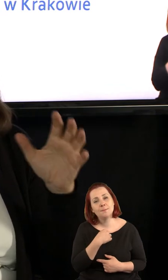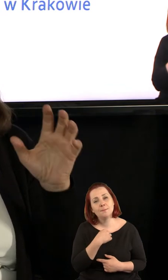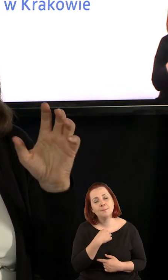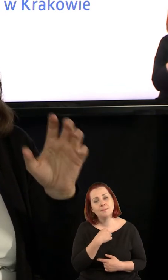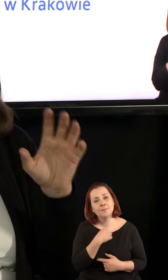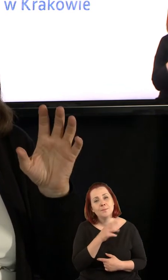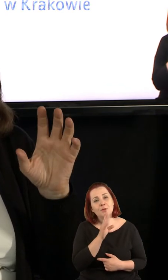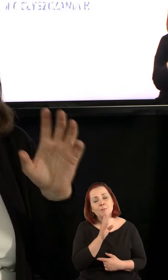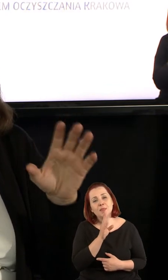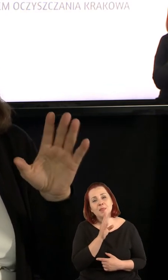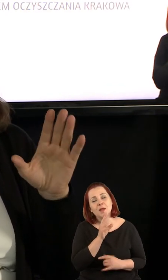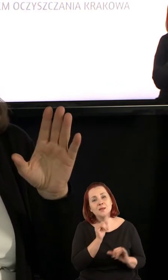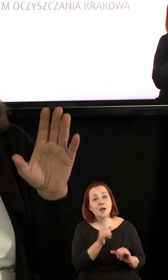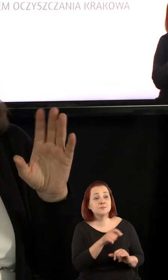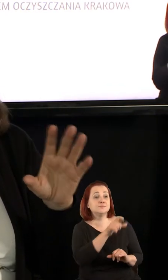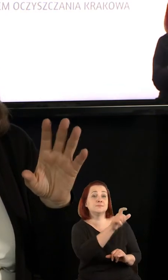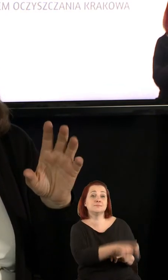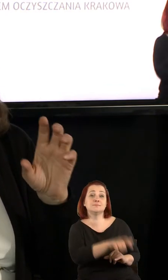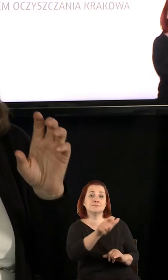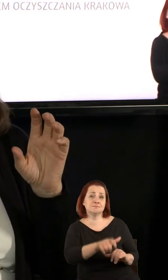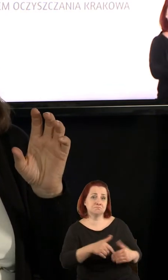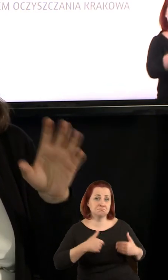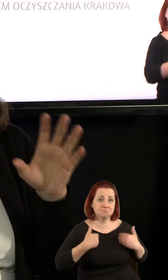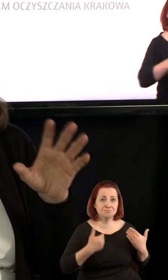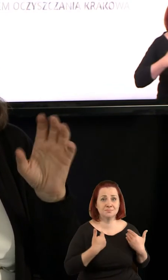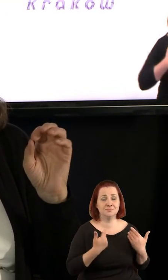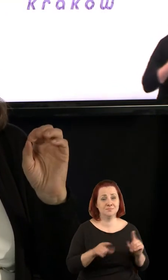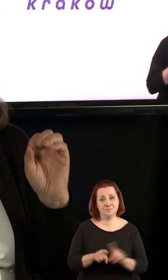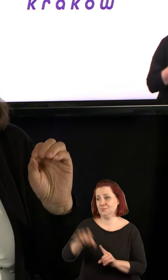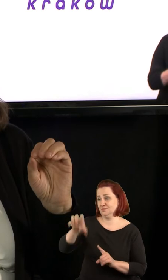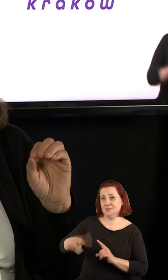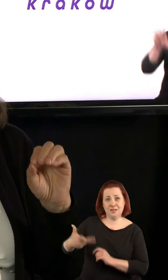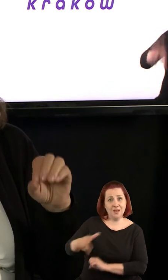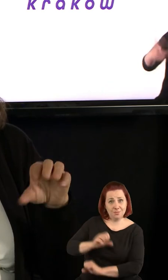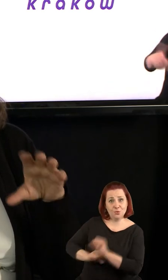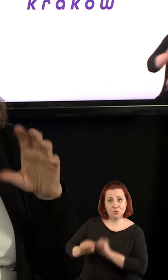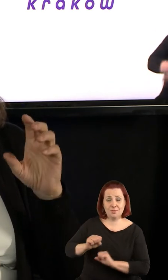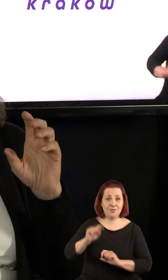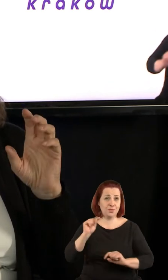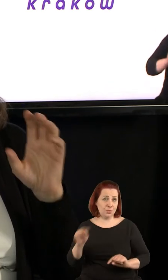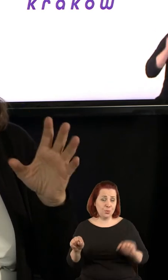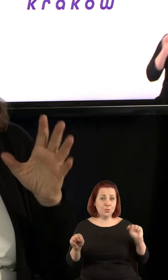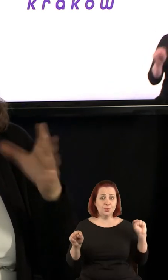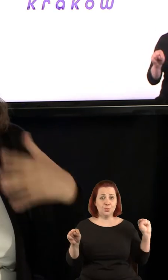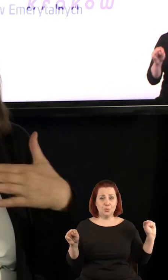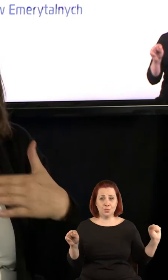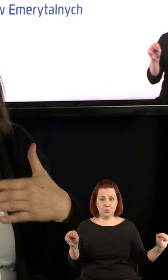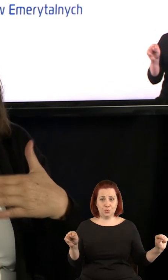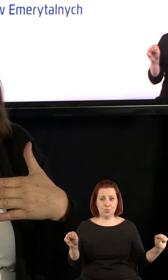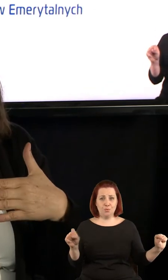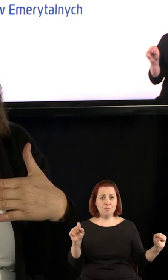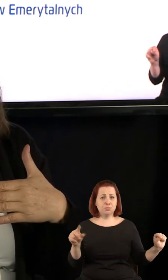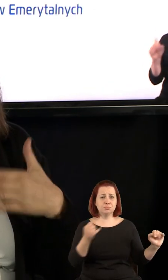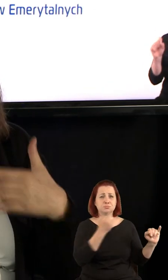tak jak w przypadku osób sprawnych, tak i w grupie osób z niepełnosprawnością są bardzo